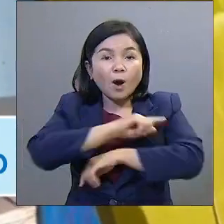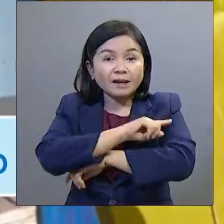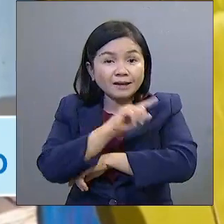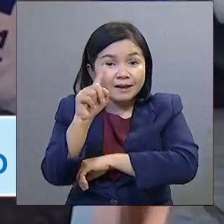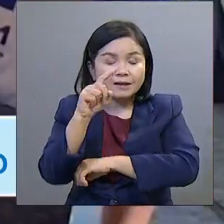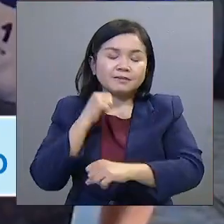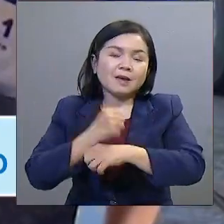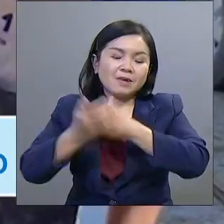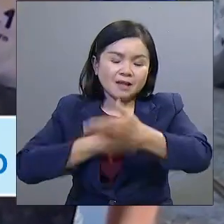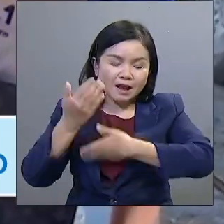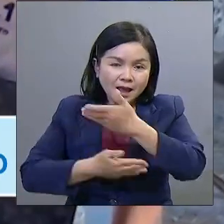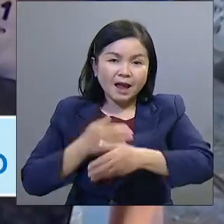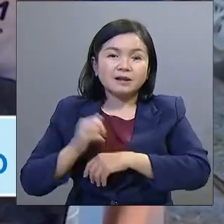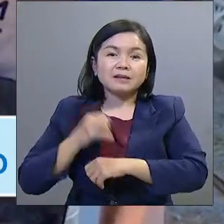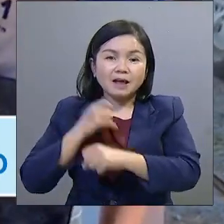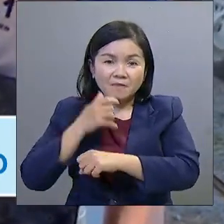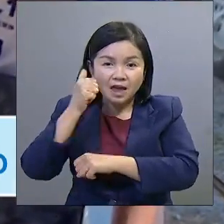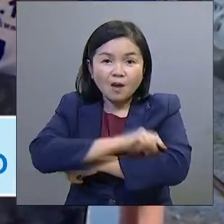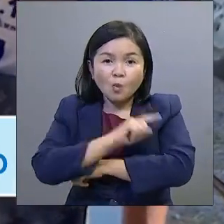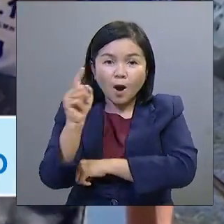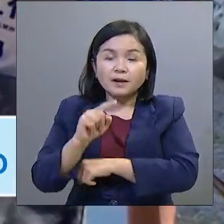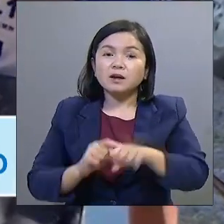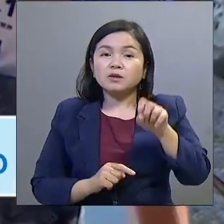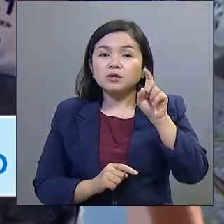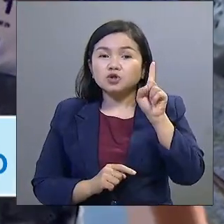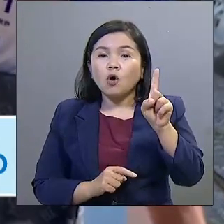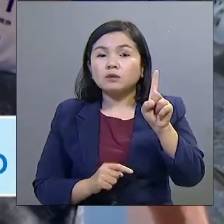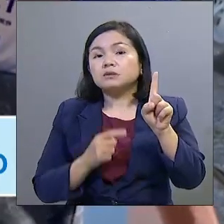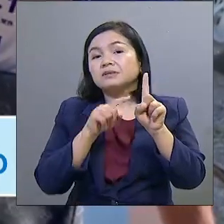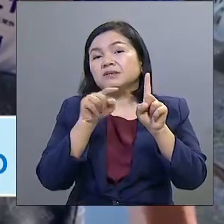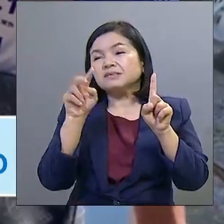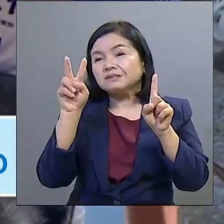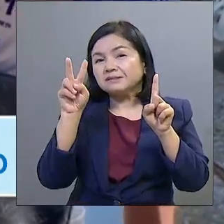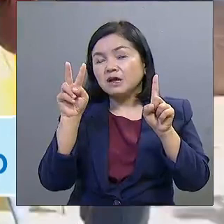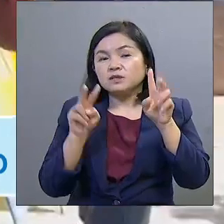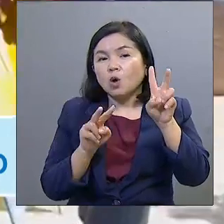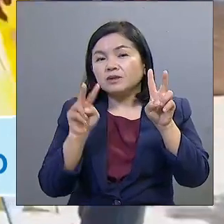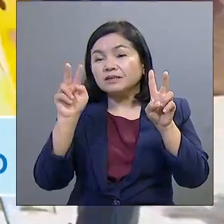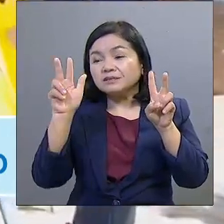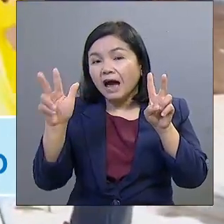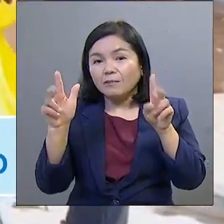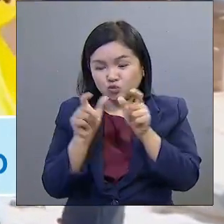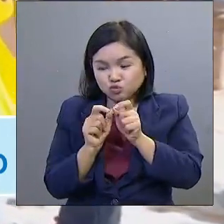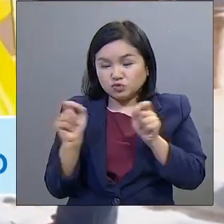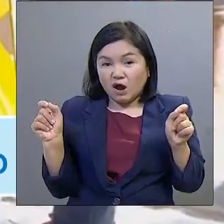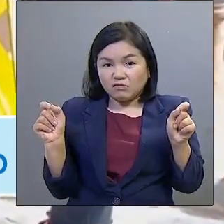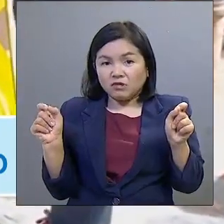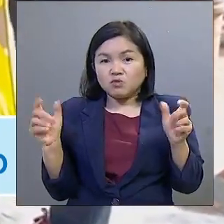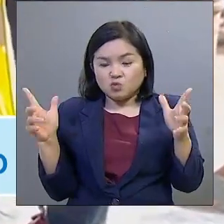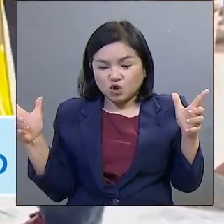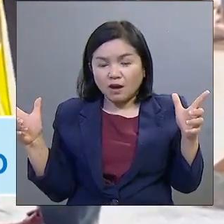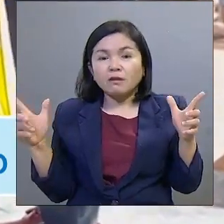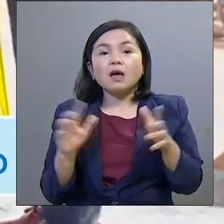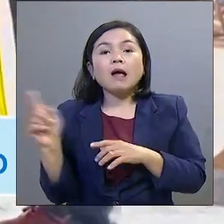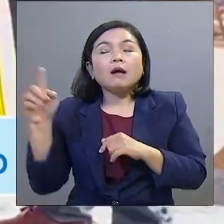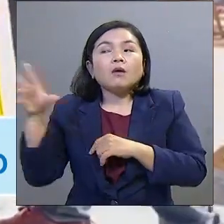ณธานีสามารถทำว่าวได้วันละ2ถึง3ตัวเท่านั้นมันก็ต้องใช้เวลาเนอะเพราะว่าตัวมันค่อนข้างใหญ ่ แล้วช่วงนี้เนี่ยเป็นฤดูหน